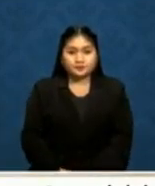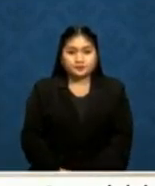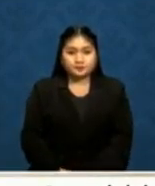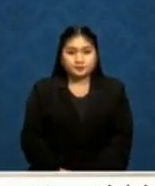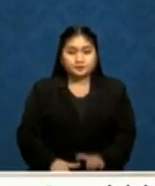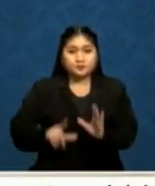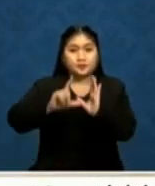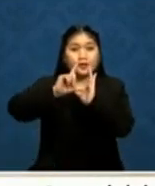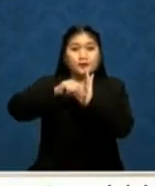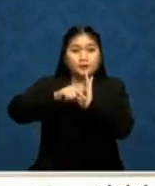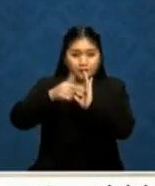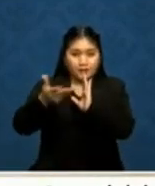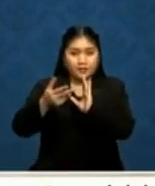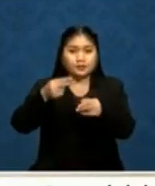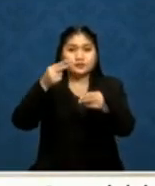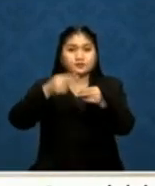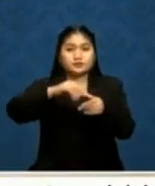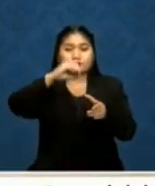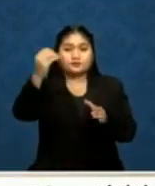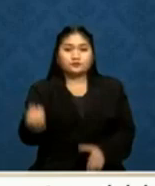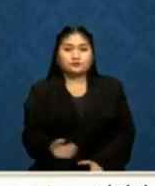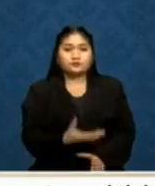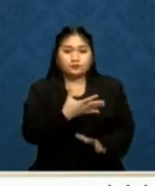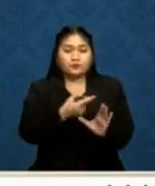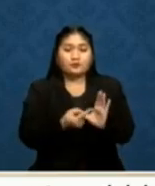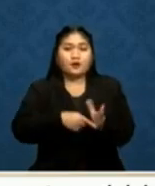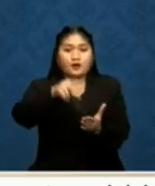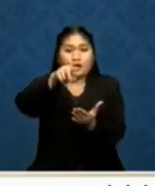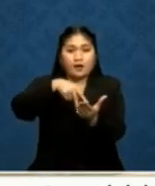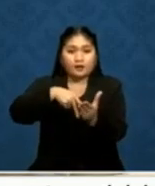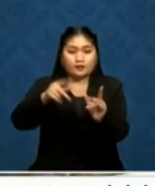ท่านเลขาครับรายชื่อกรรมการครับ